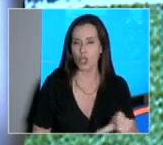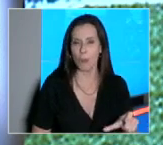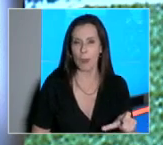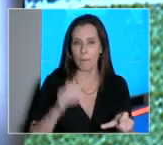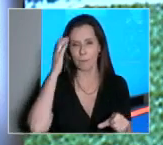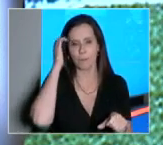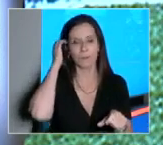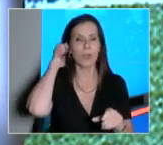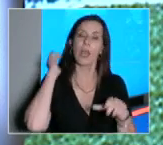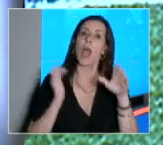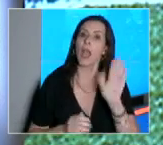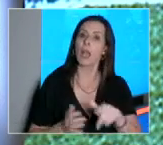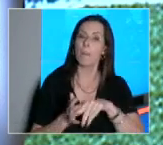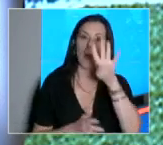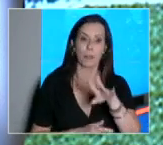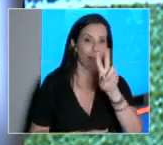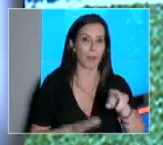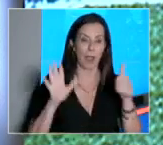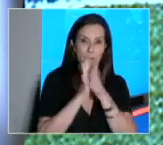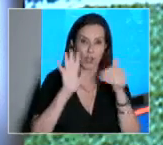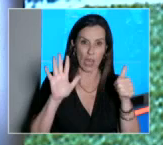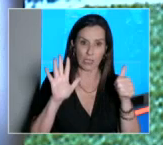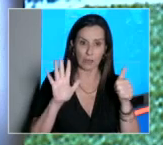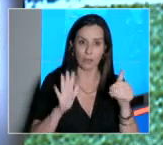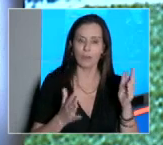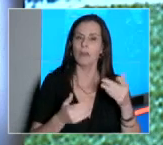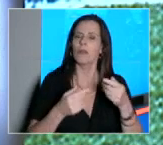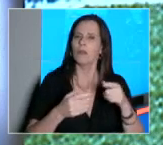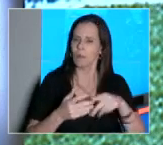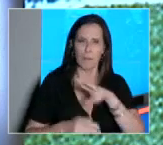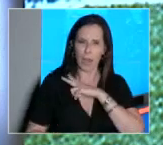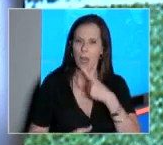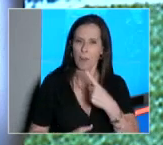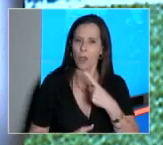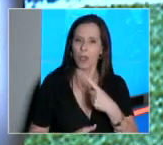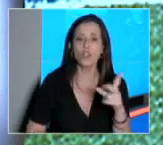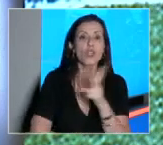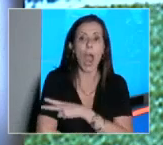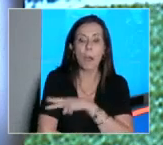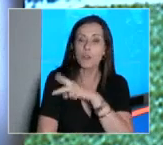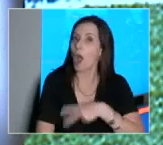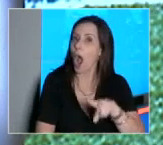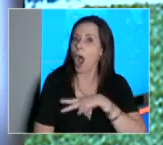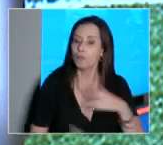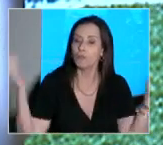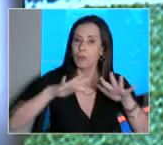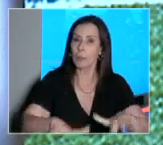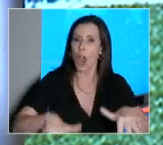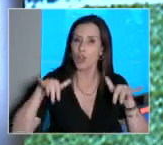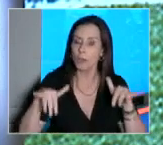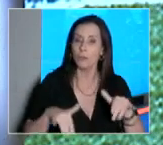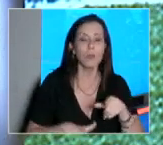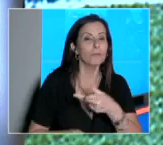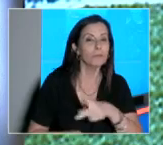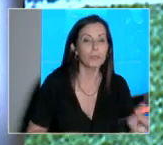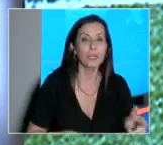במותם. בנוסף, באפריל 2016, קבע חבר מושבעים באנגליה שהמשטרה אחראית לקריסת היציאה